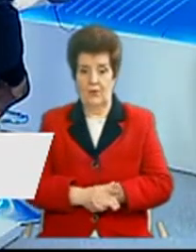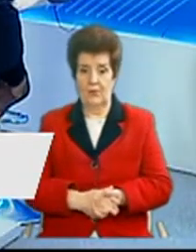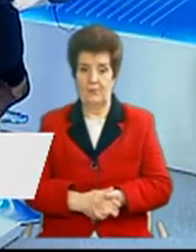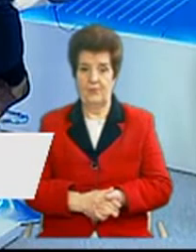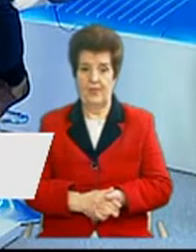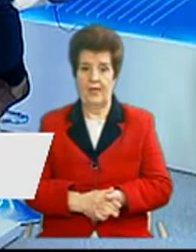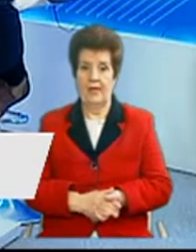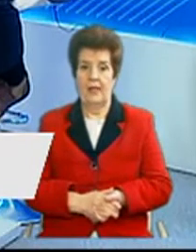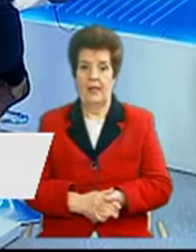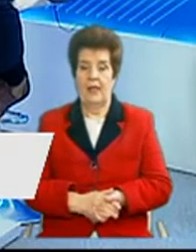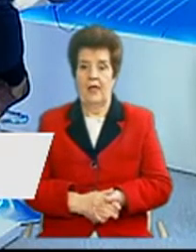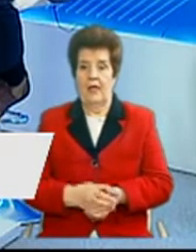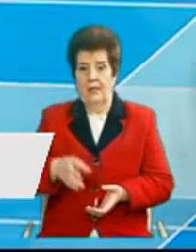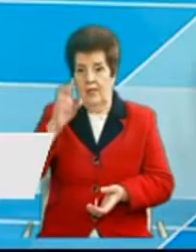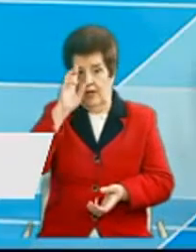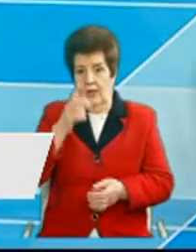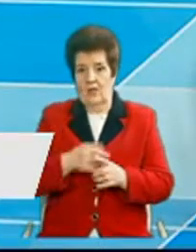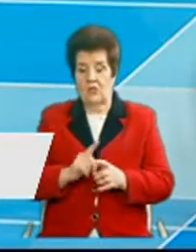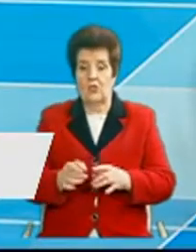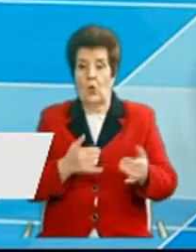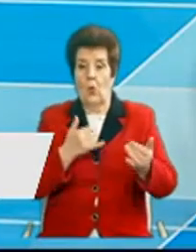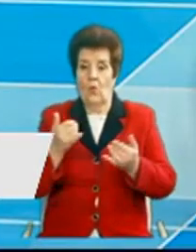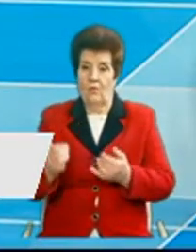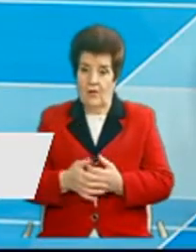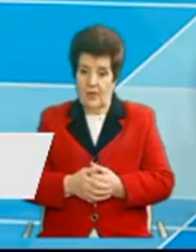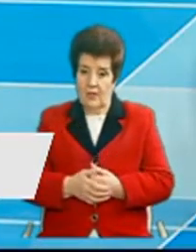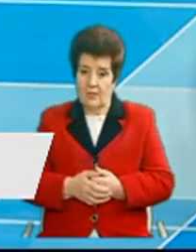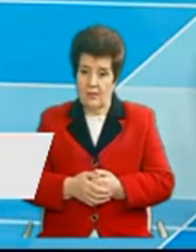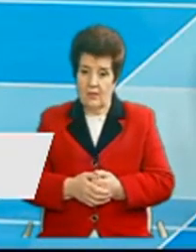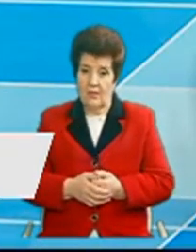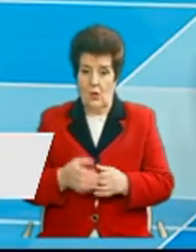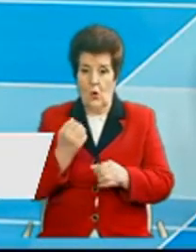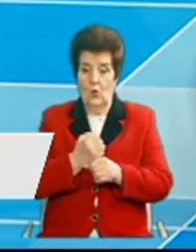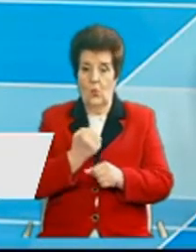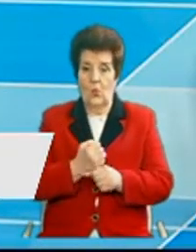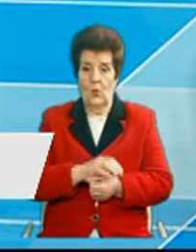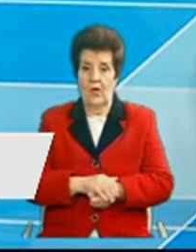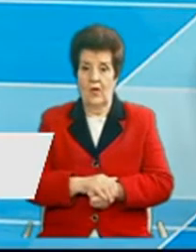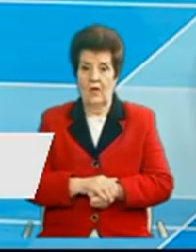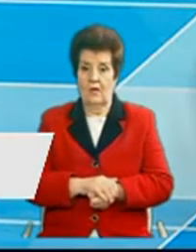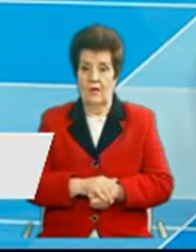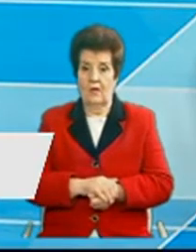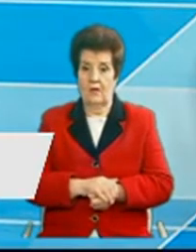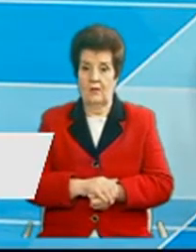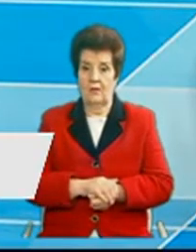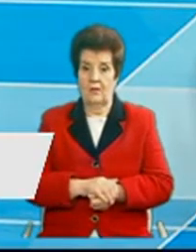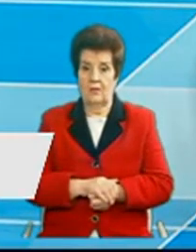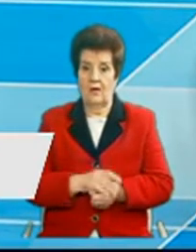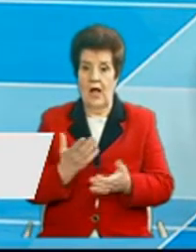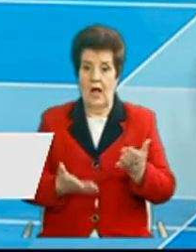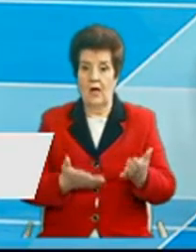explicați faptul că această rețetă în care sunt promise lucruri, eu știu, de, care țin